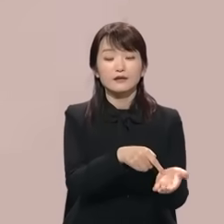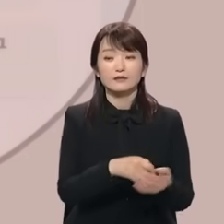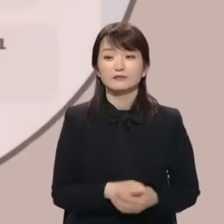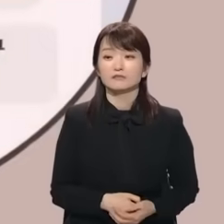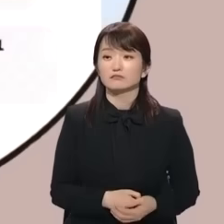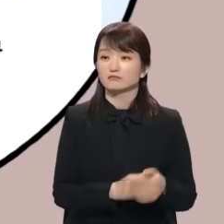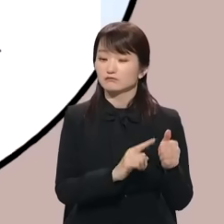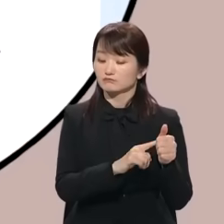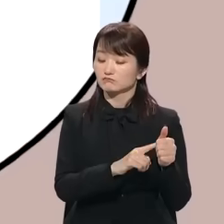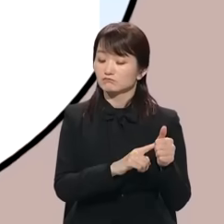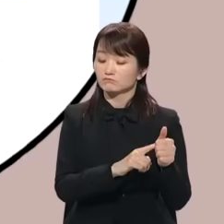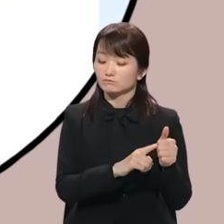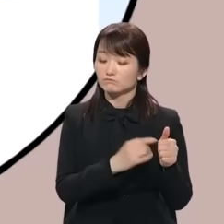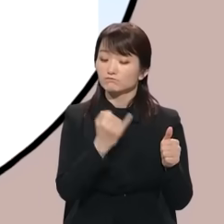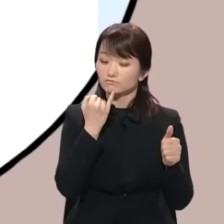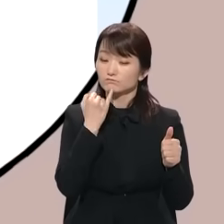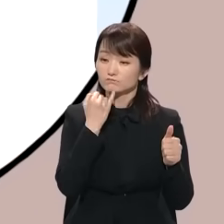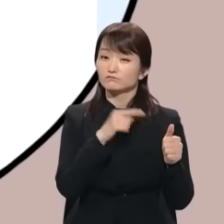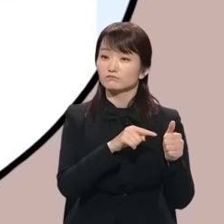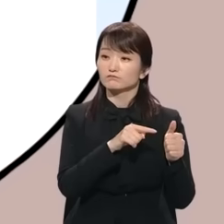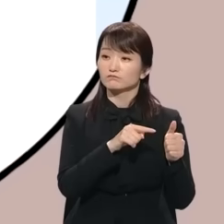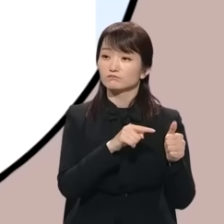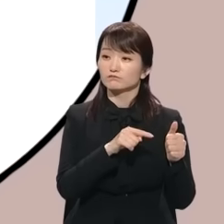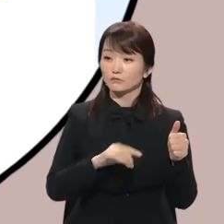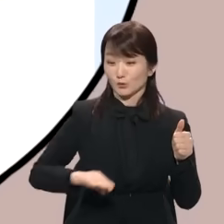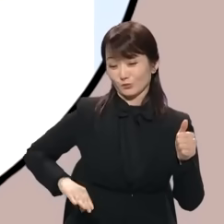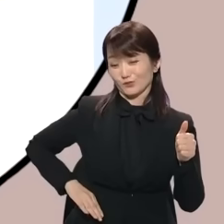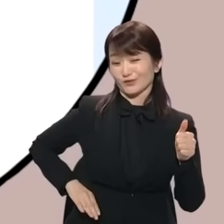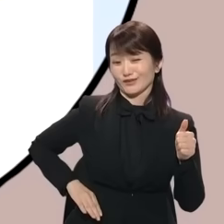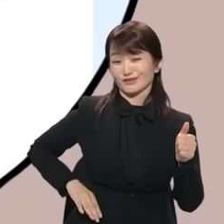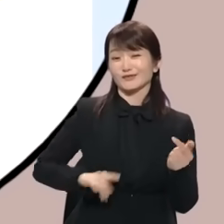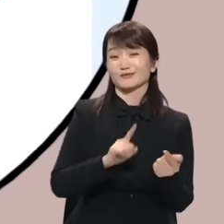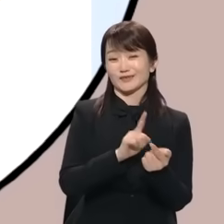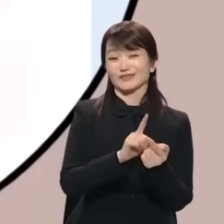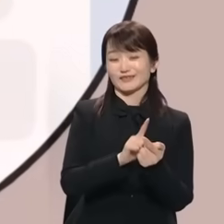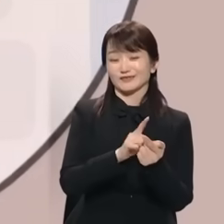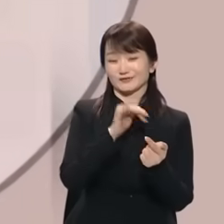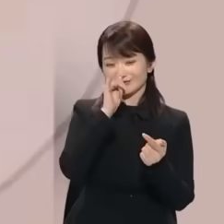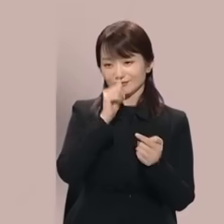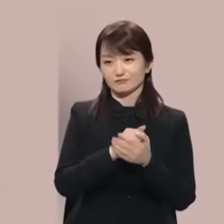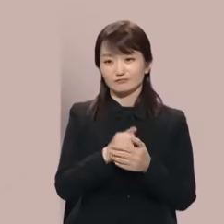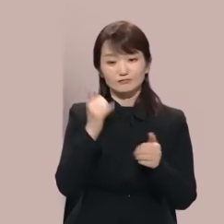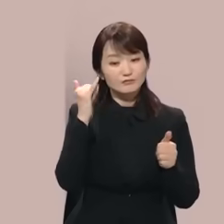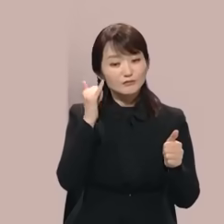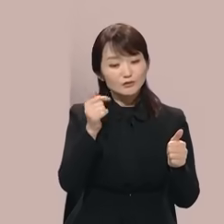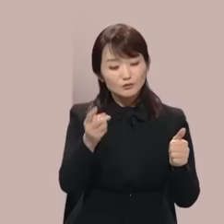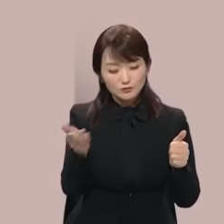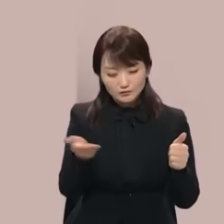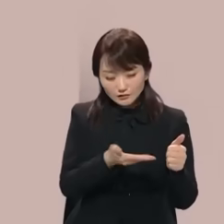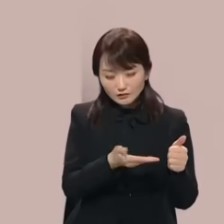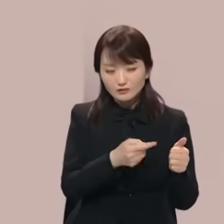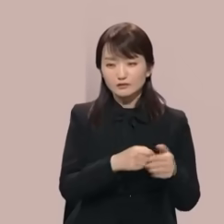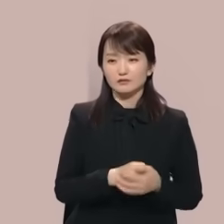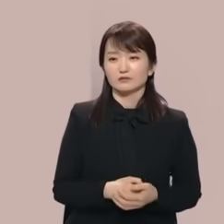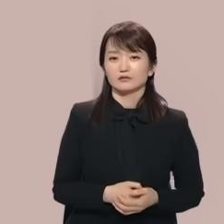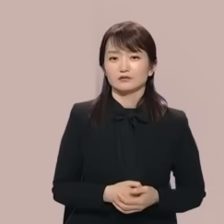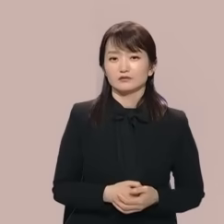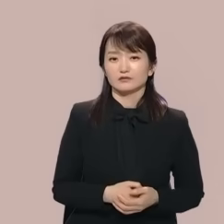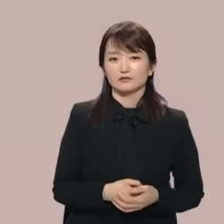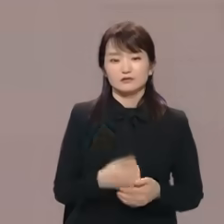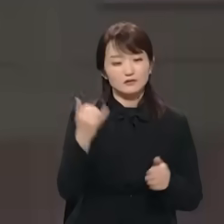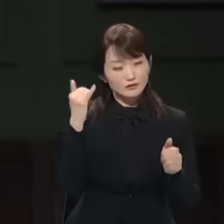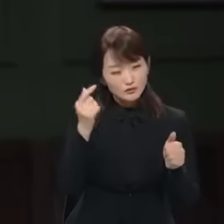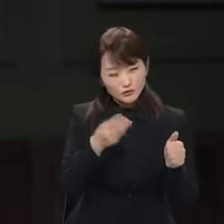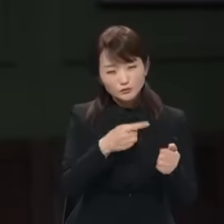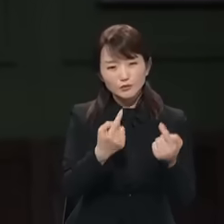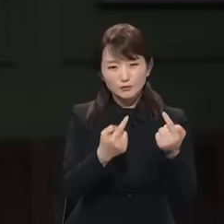제보자로는 마다할 이유가 없었기 때문에 알겠다고 했고요 그렇죠 전화번호를 달라고 했는데이 친구는 그 전화 번호보다 뭐